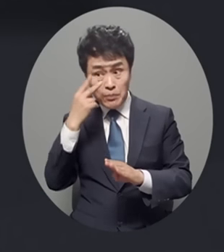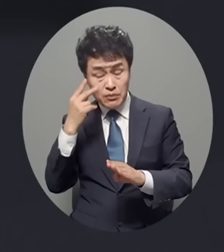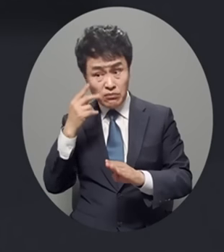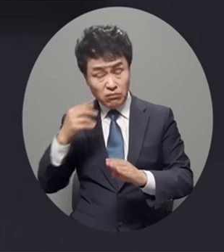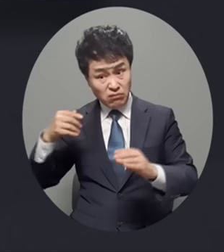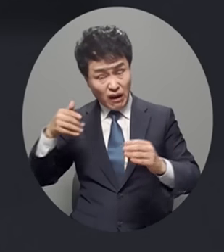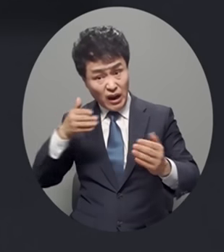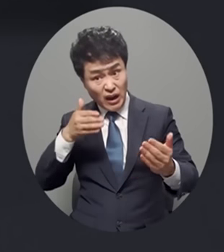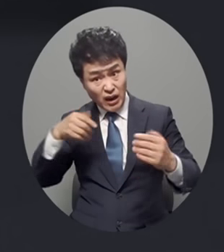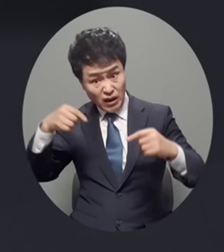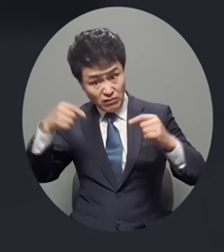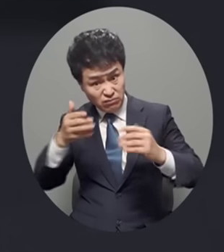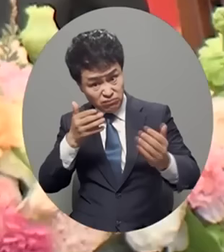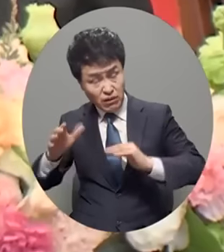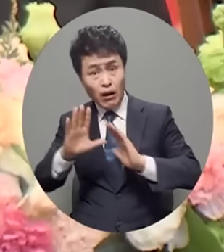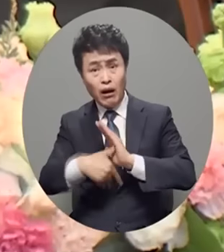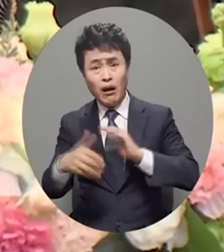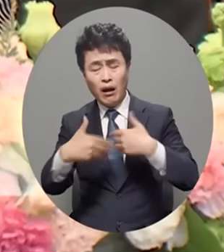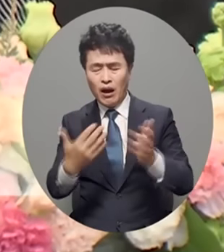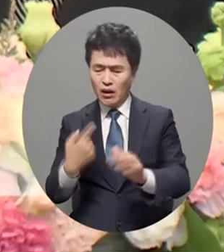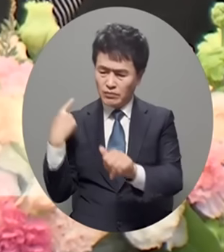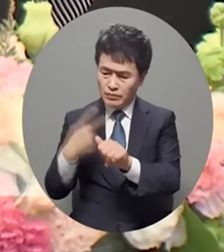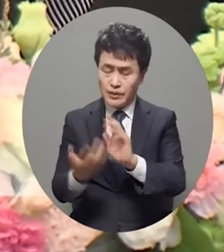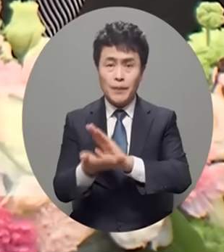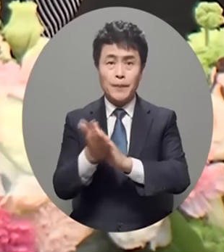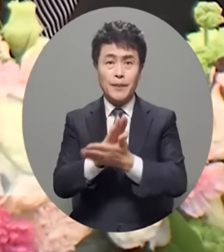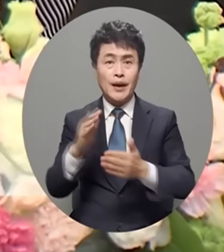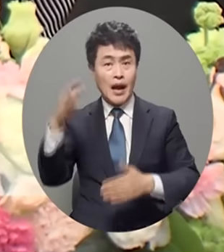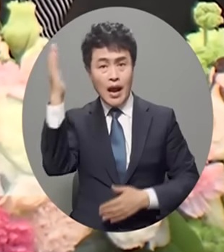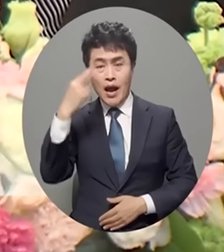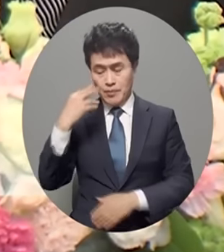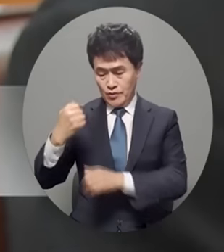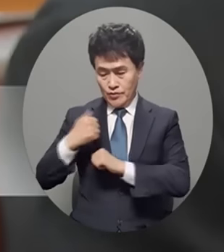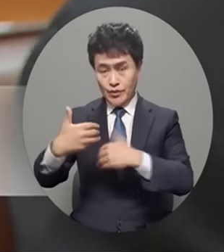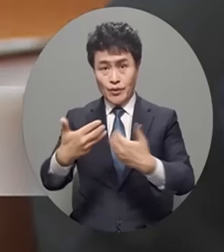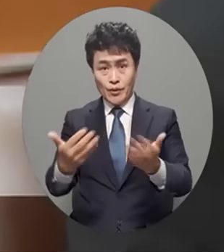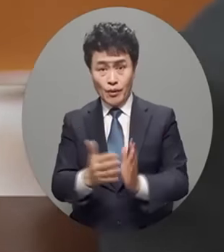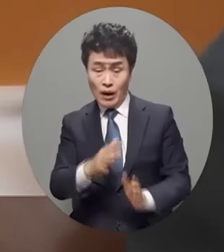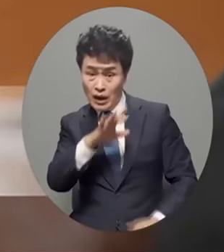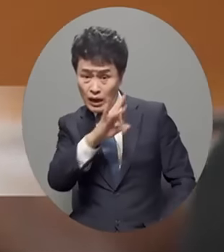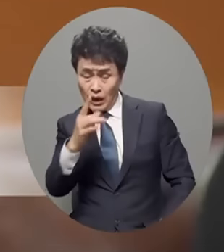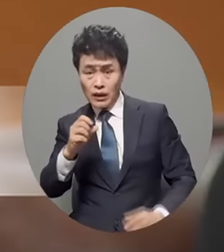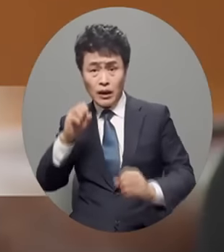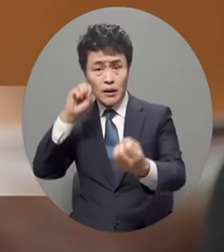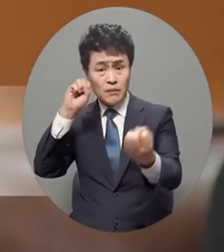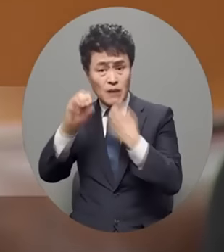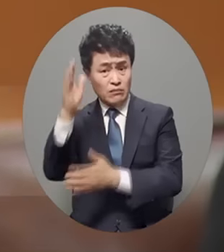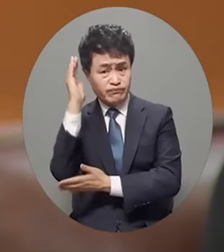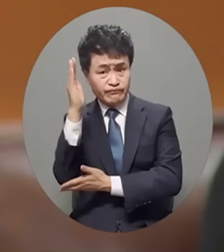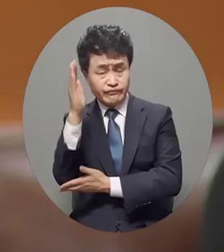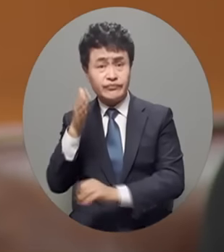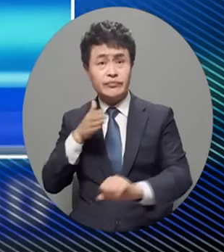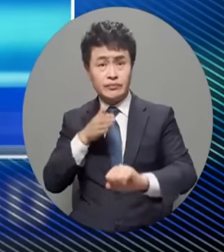담화를 시작으로 돌변합니다. 한미의 군사 정치적 움직임에 사사건건 대응하며 막말을